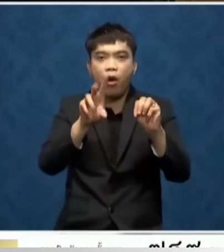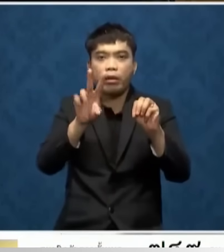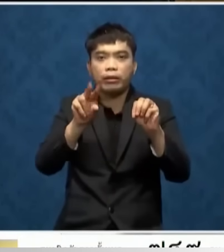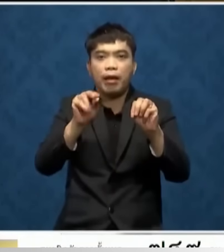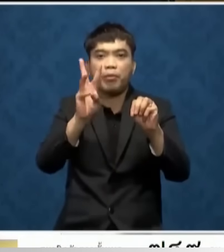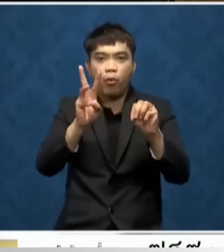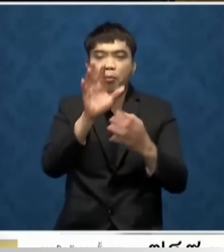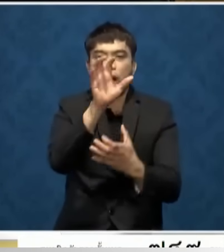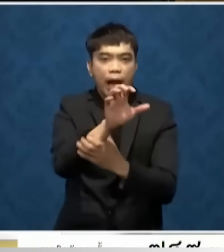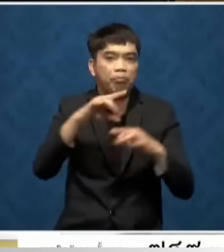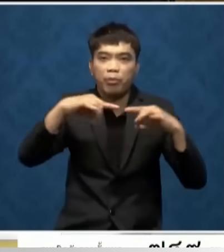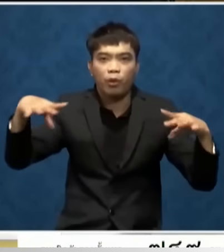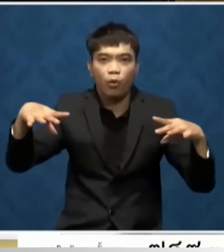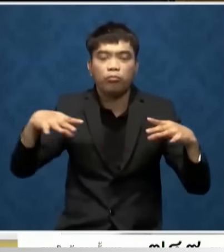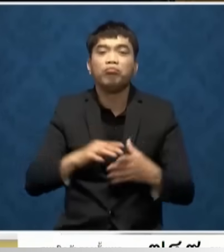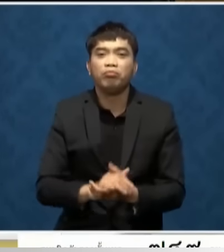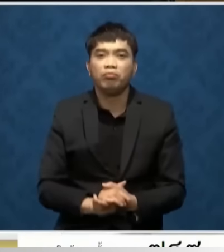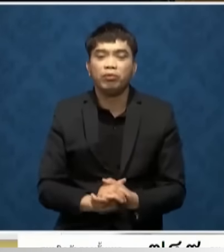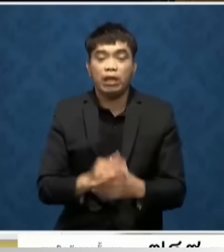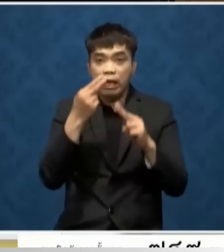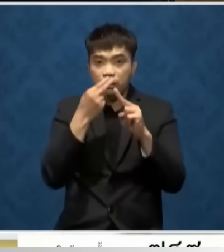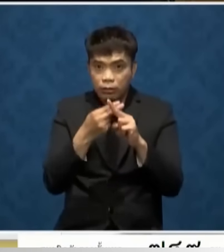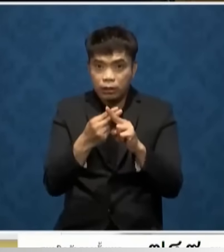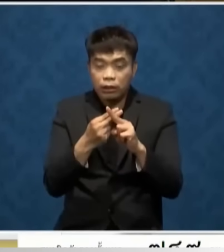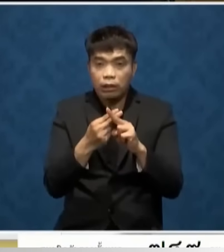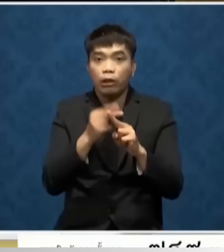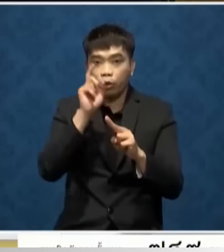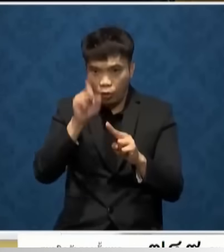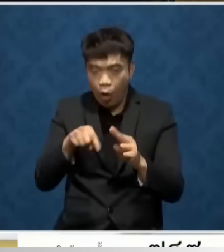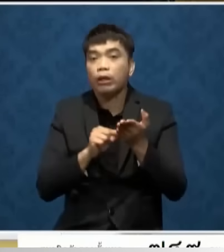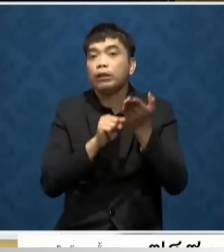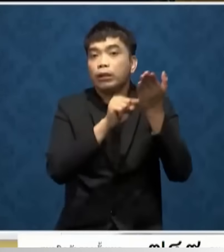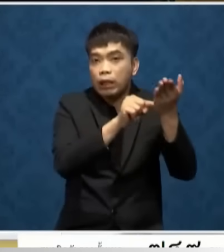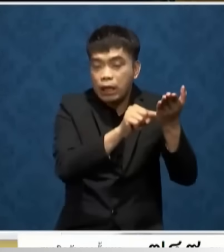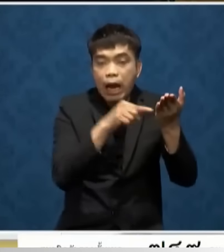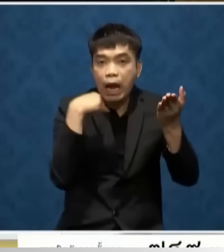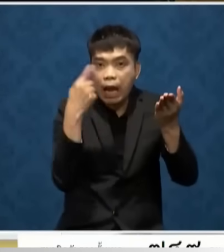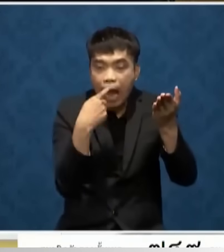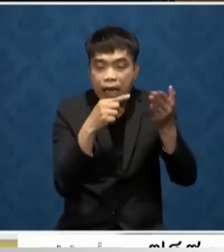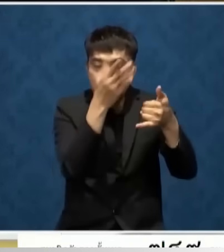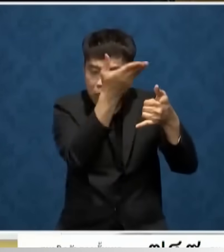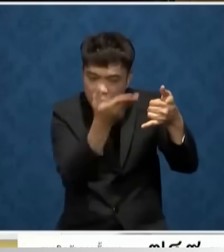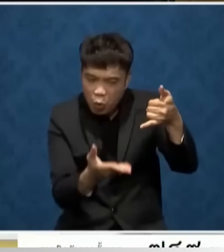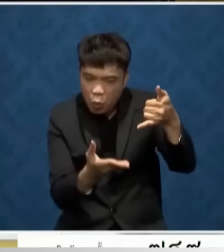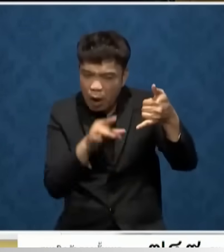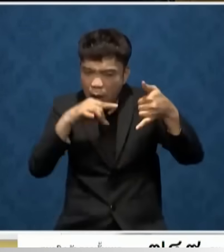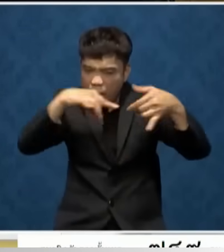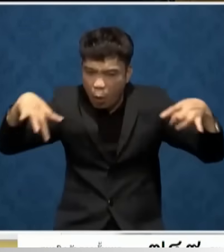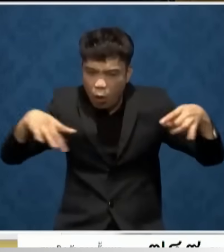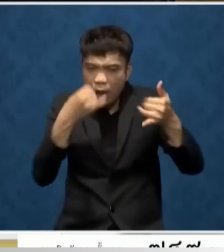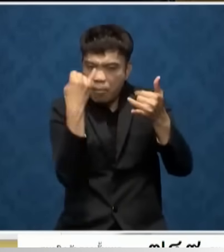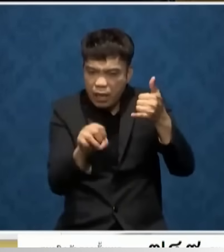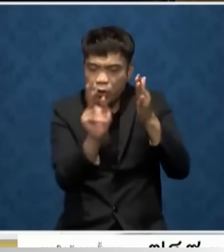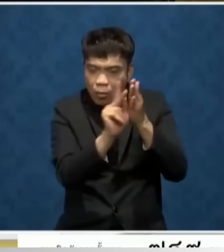ดไว้ว่าจะเสนอชื่อบุคคลที่มีคุณสมบัติและลักษณะต้องห้ามไม่ได้ครับ